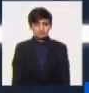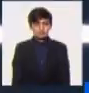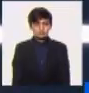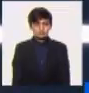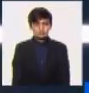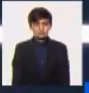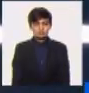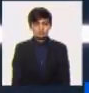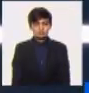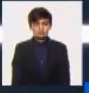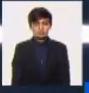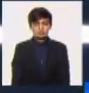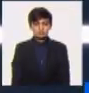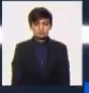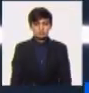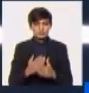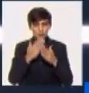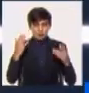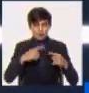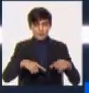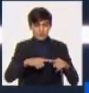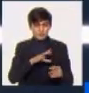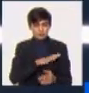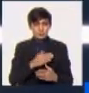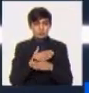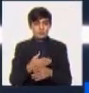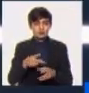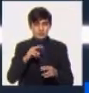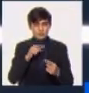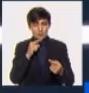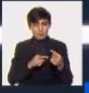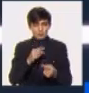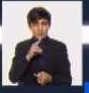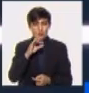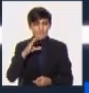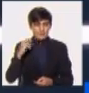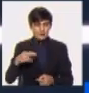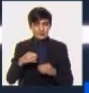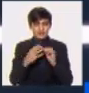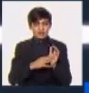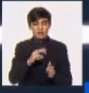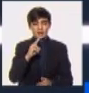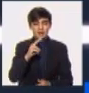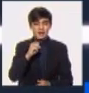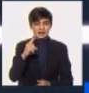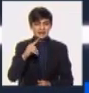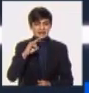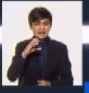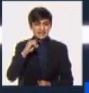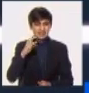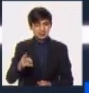маска все больше компании оказывают помощь в борьбе с кофе 19 компания казцинк не осталась в стороне